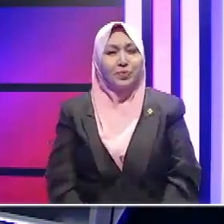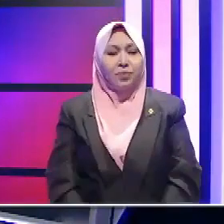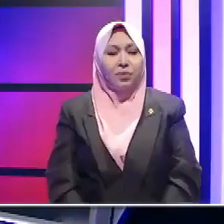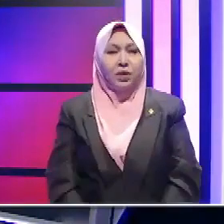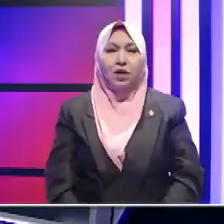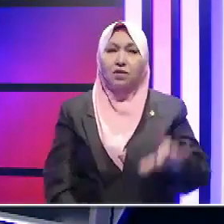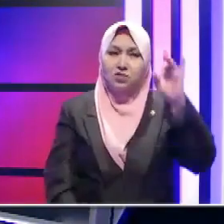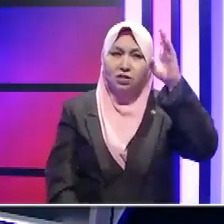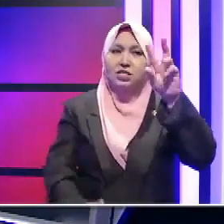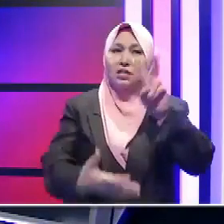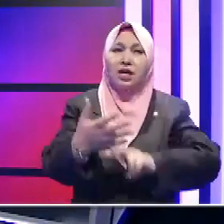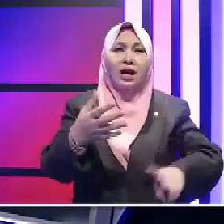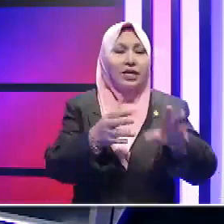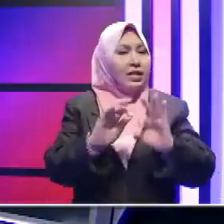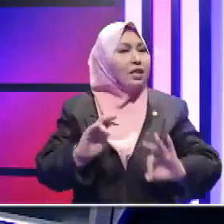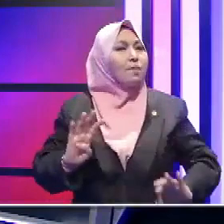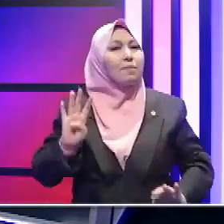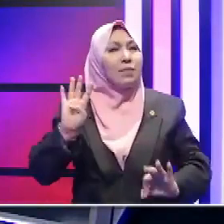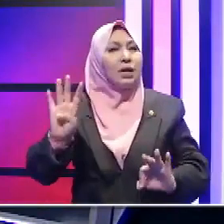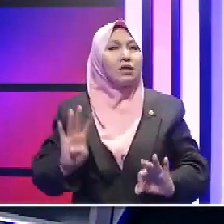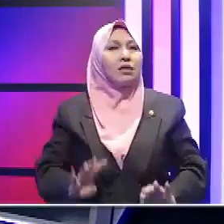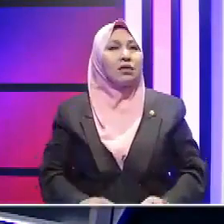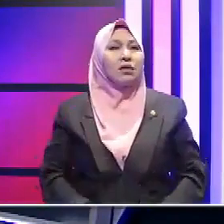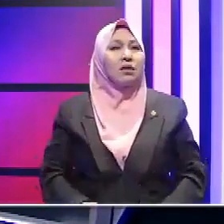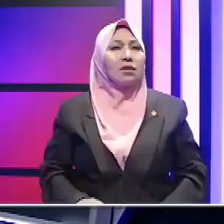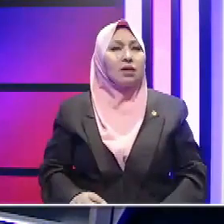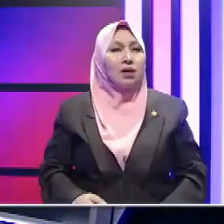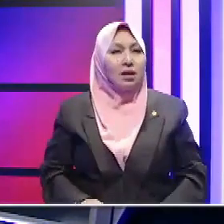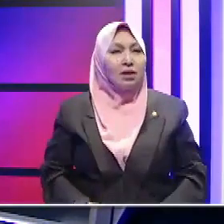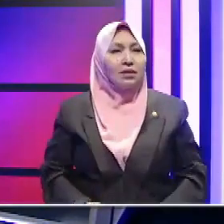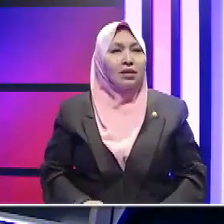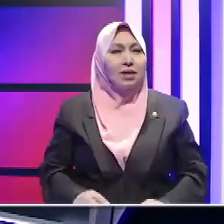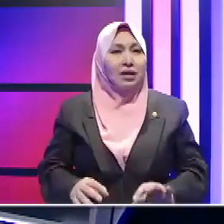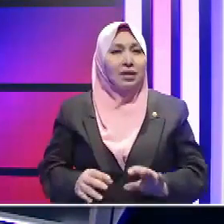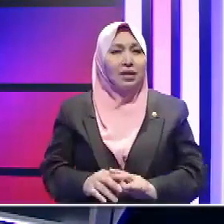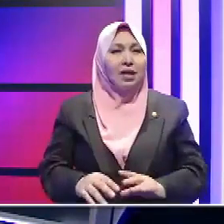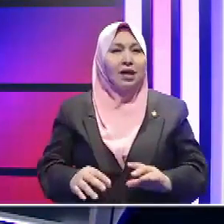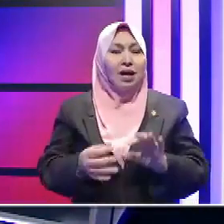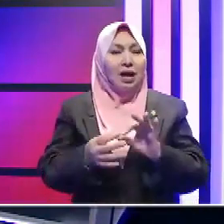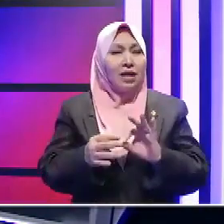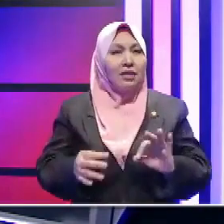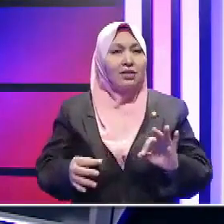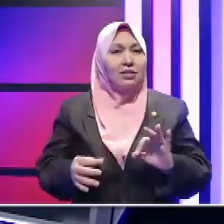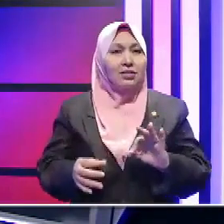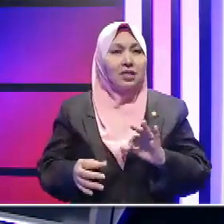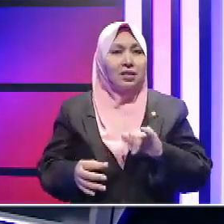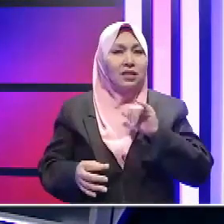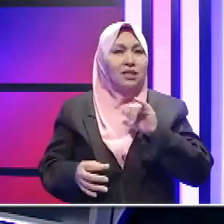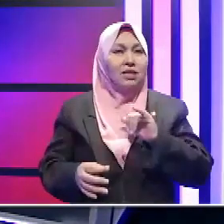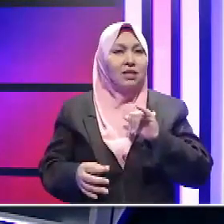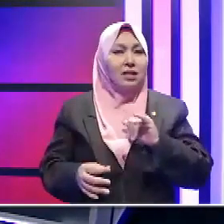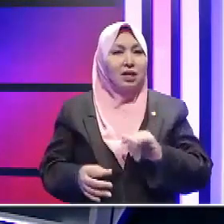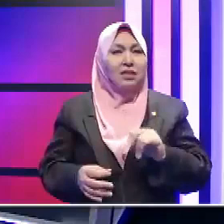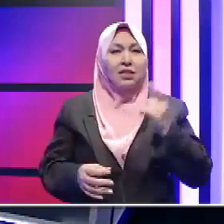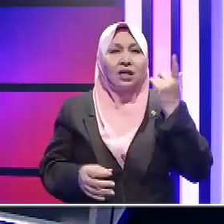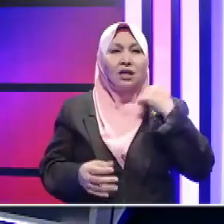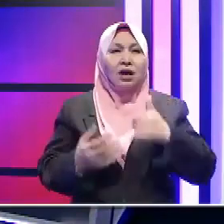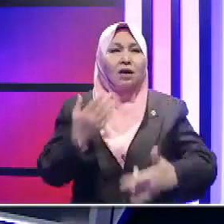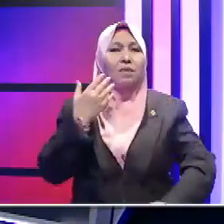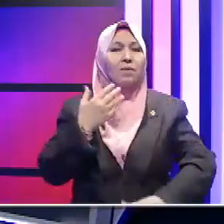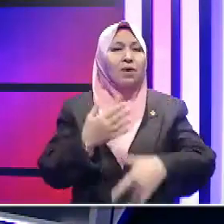eh salah saya kebaca keempat tetap sama saya mi5 awalnya ini saya tetap saja di awal